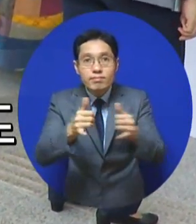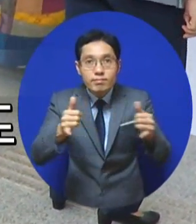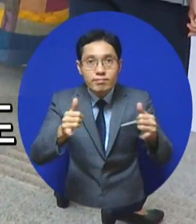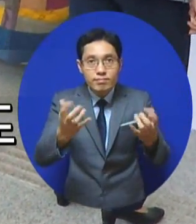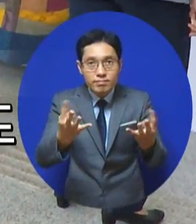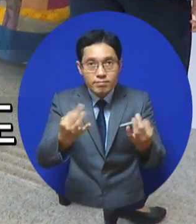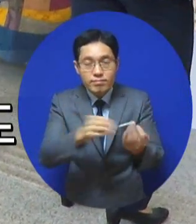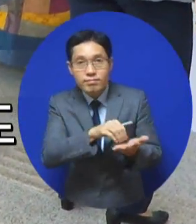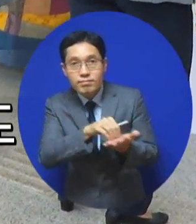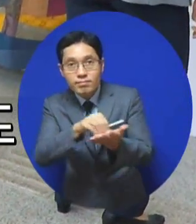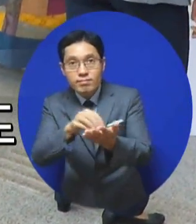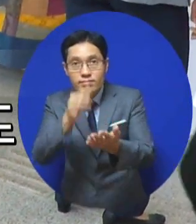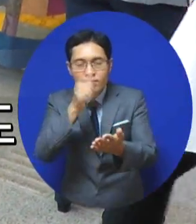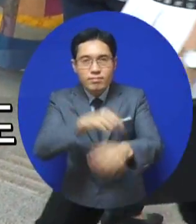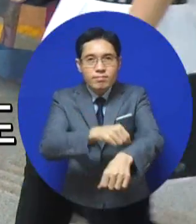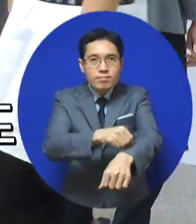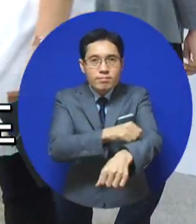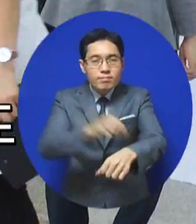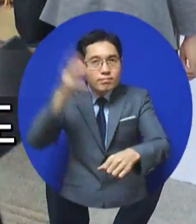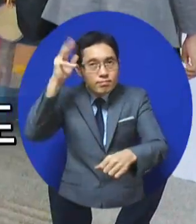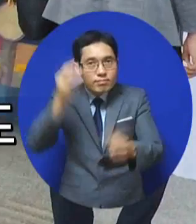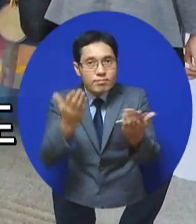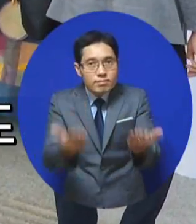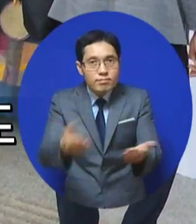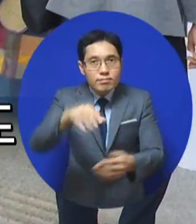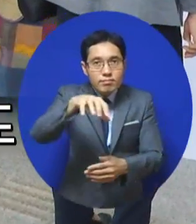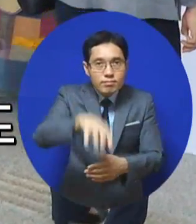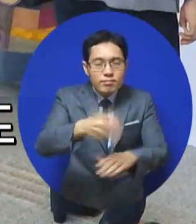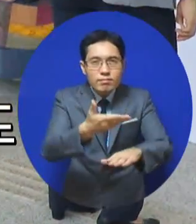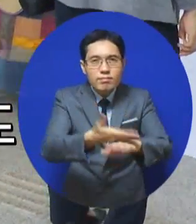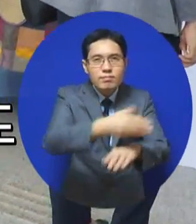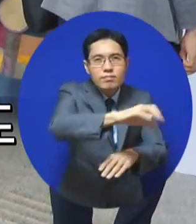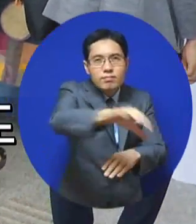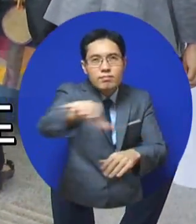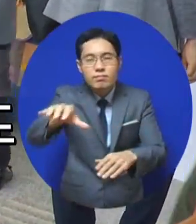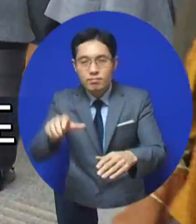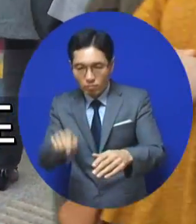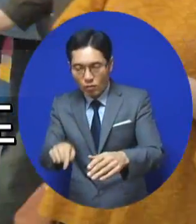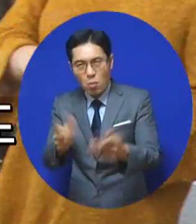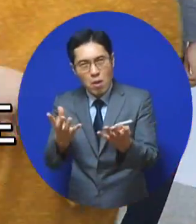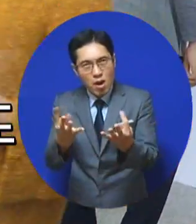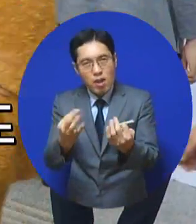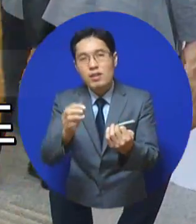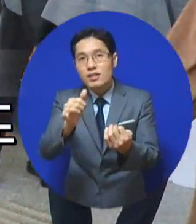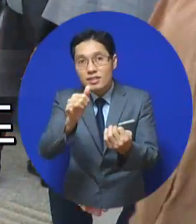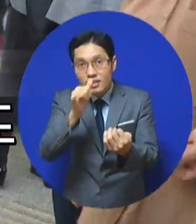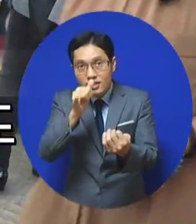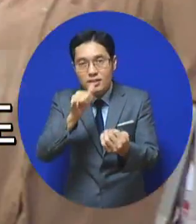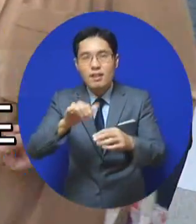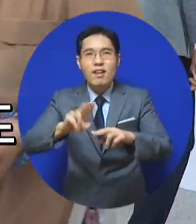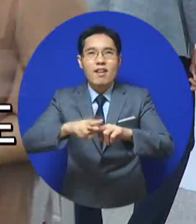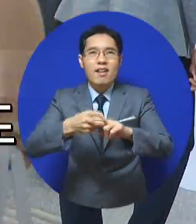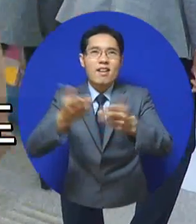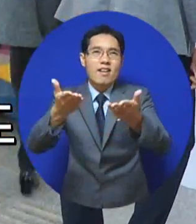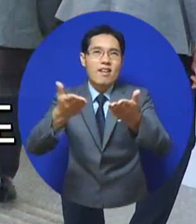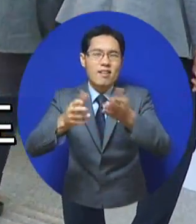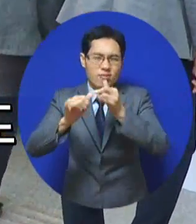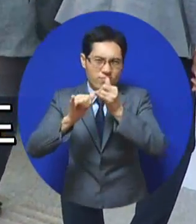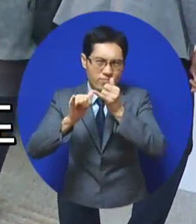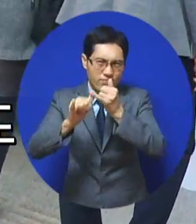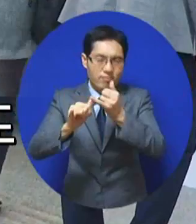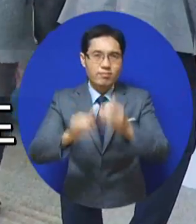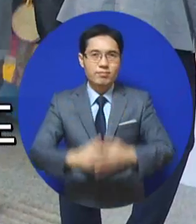많이 참여하시고 특별히 치매 쉼터 또한 다른 시군보다 많이 운영하고 있어서 이런 상을 받게 된 것 같고요.